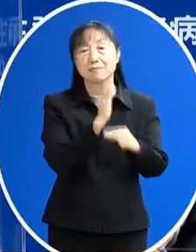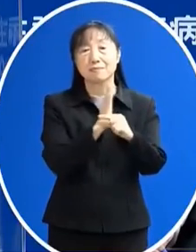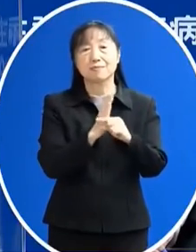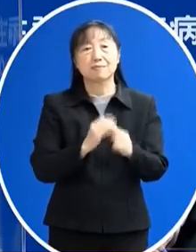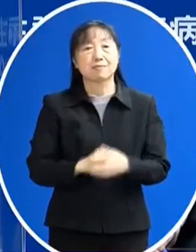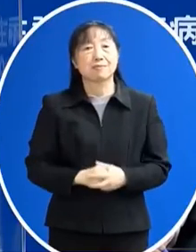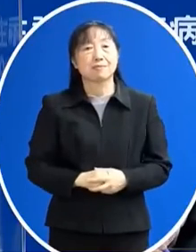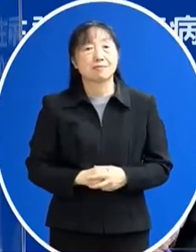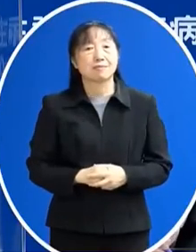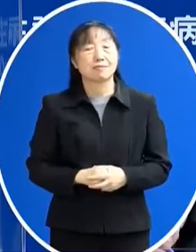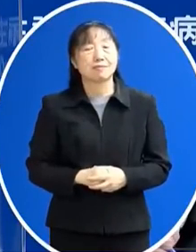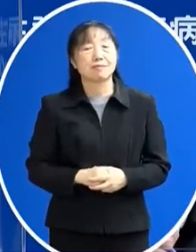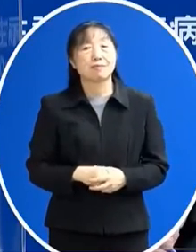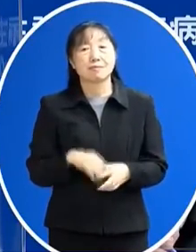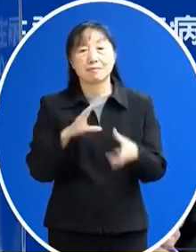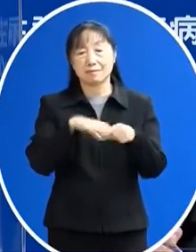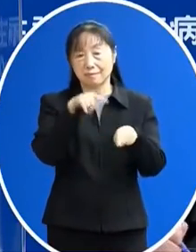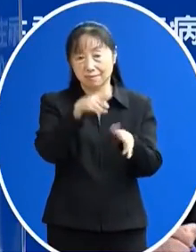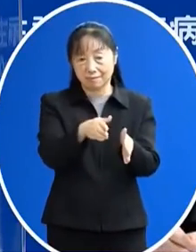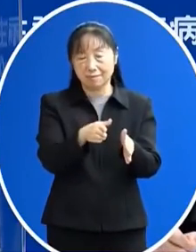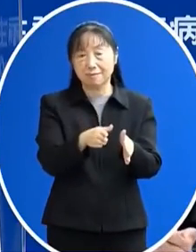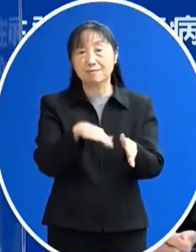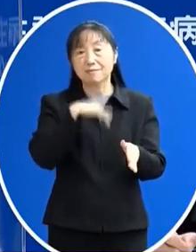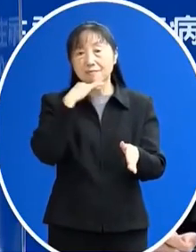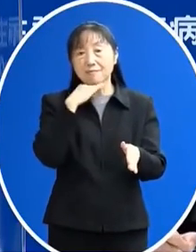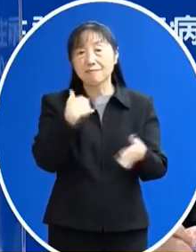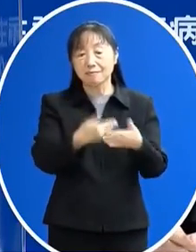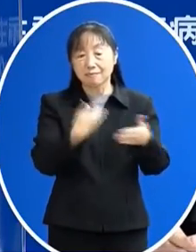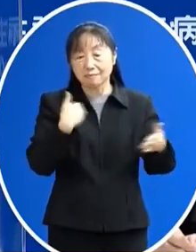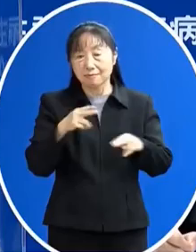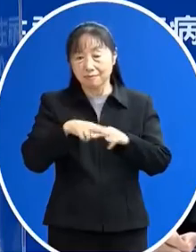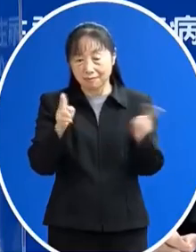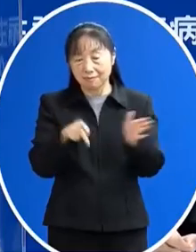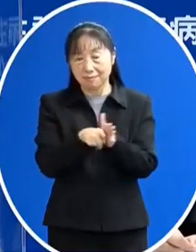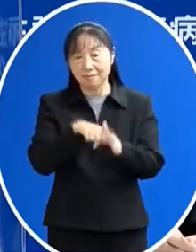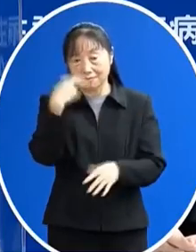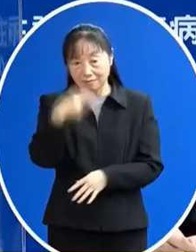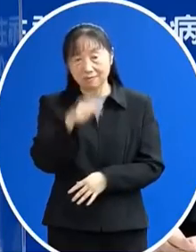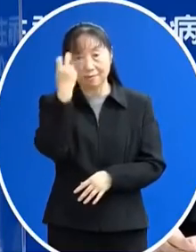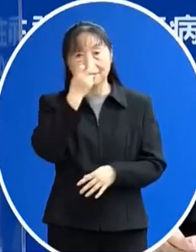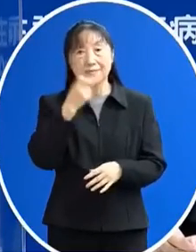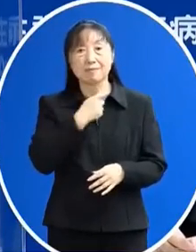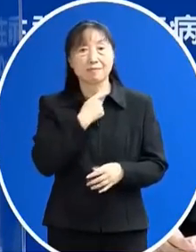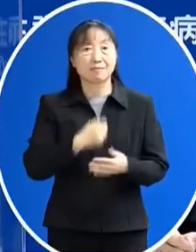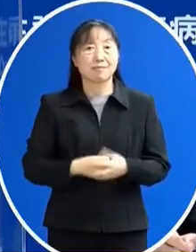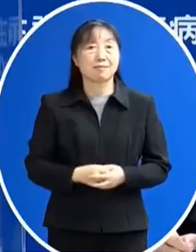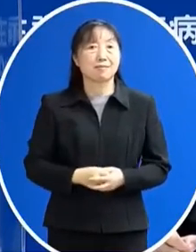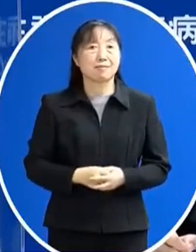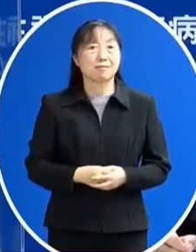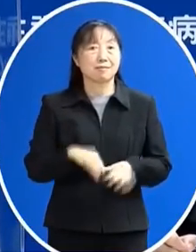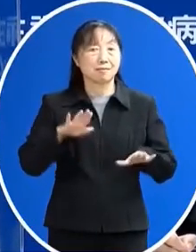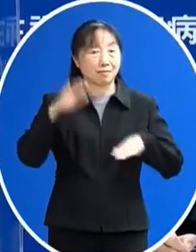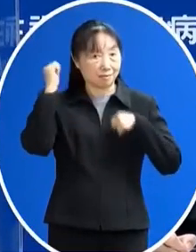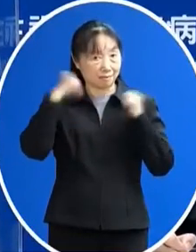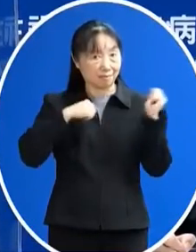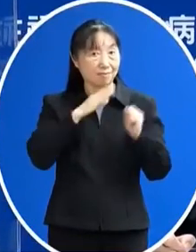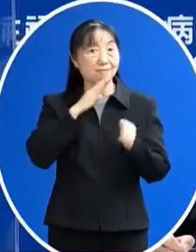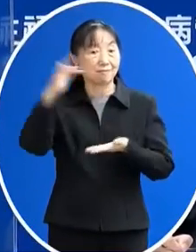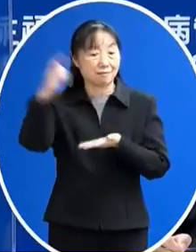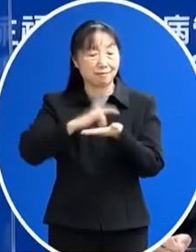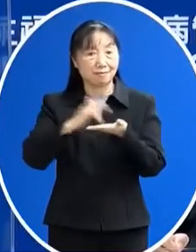居家检疫被验出会比较多，在解隔的时候要验的。那今天早上有5班进